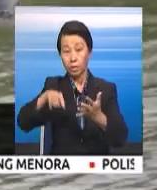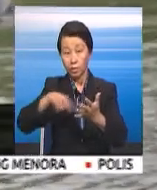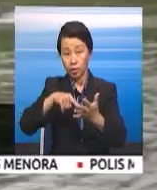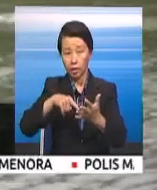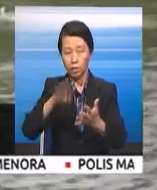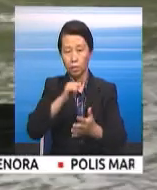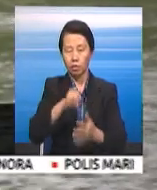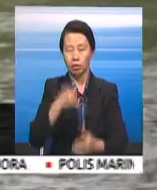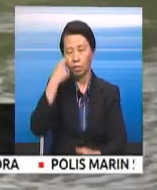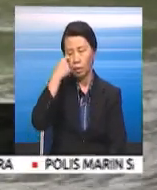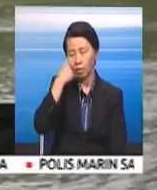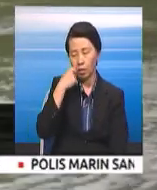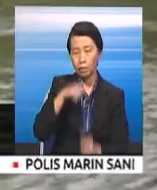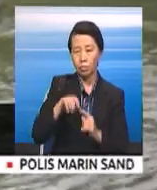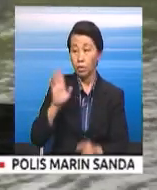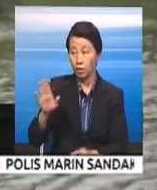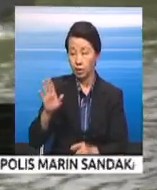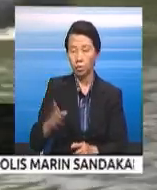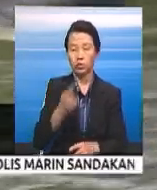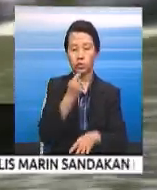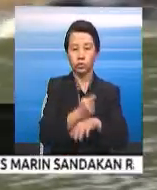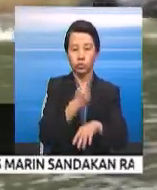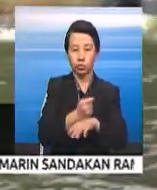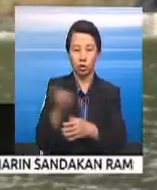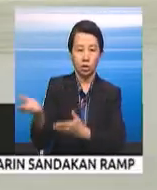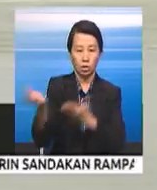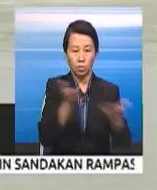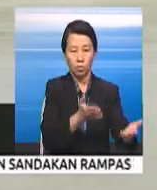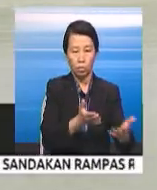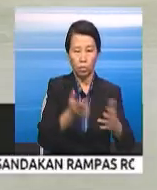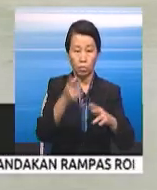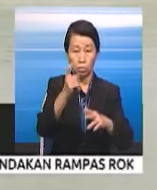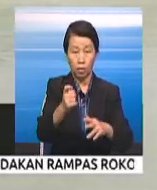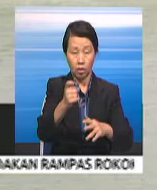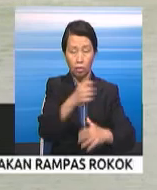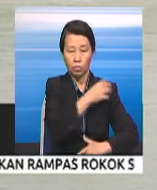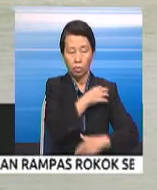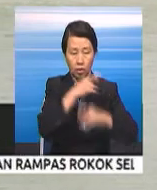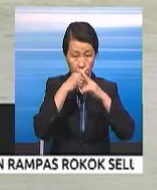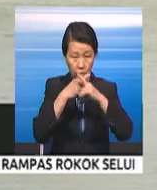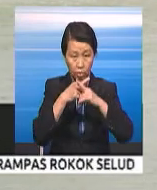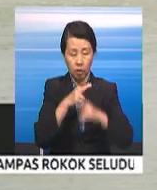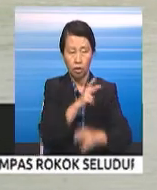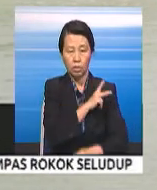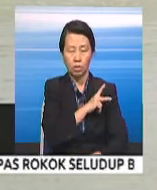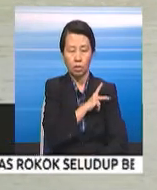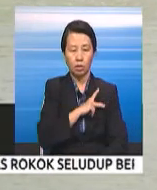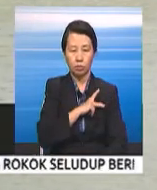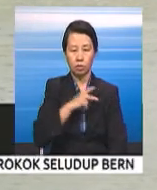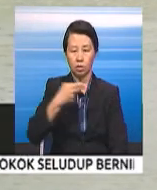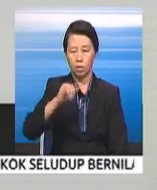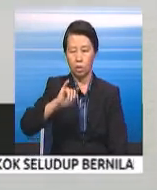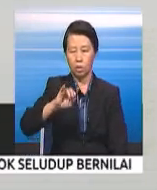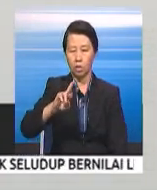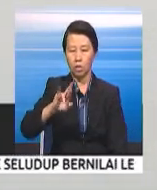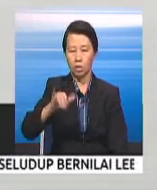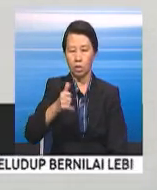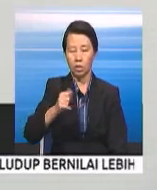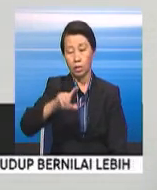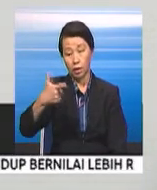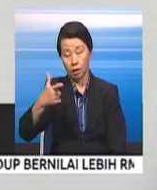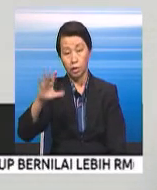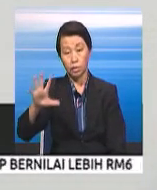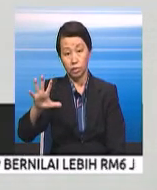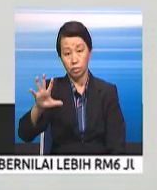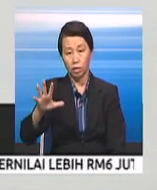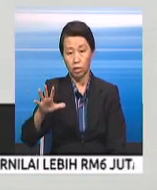yang menyayat hati apabila beliau ditugaskan membawa naik mayat pegawai risik Kapten Hardif Singh bersama 5 anggota lain